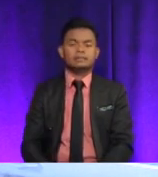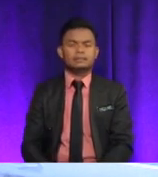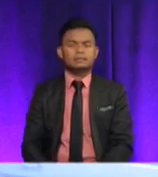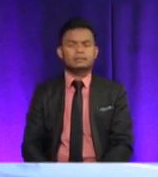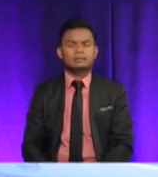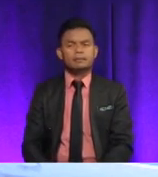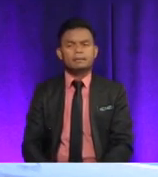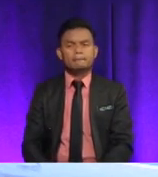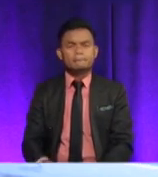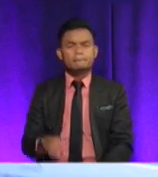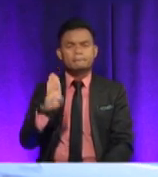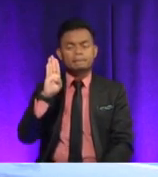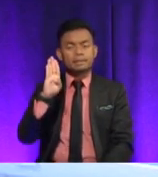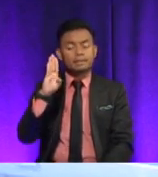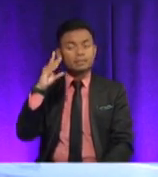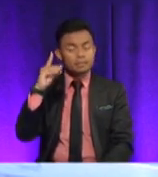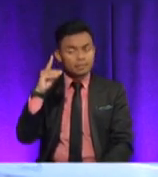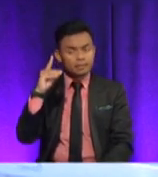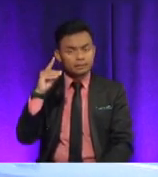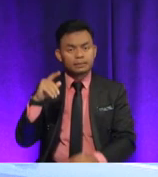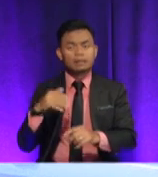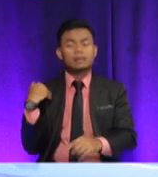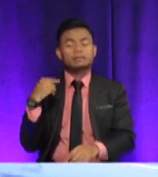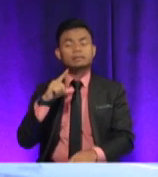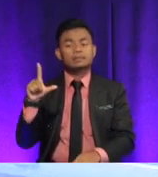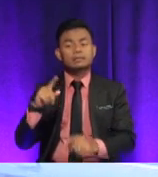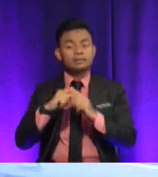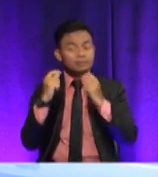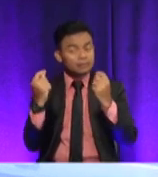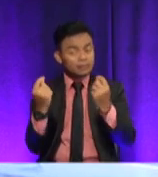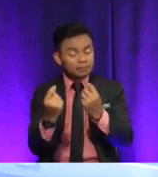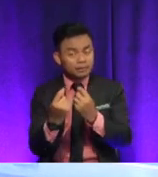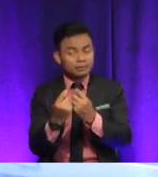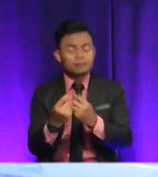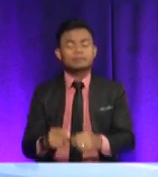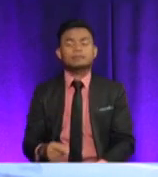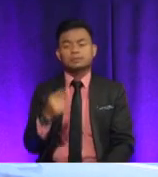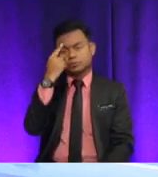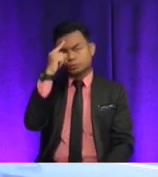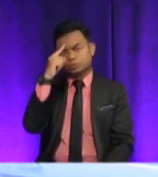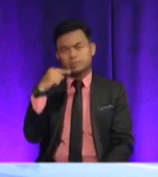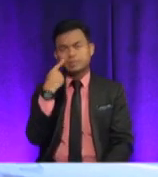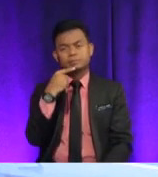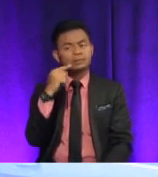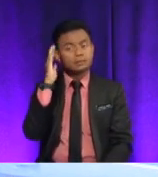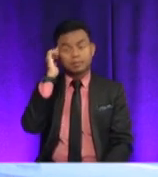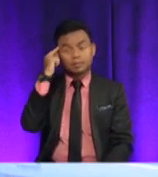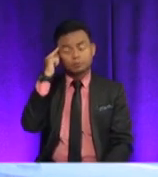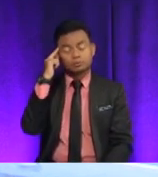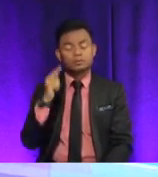kah pemiliknya Mungkinkah bunian kita tidak tahu dan kita ingin bertanya kepada Cikgu kita dari SMP